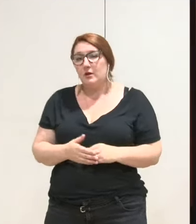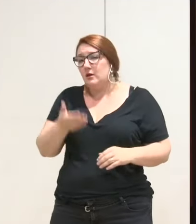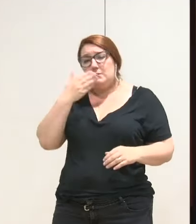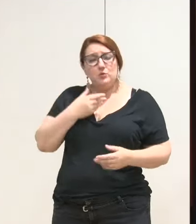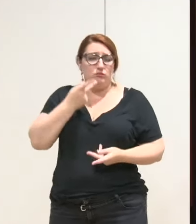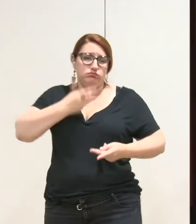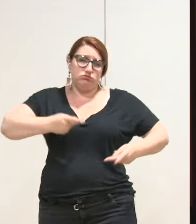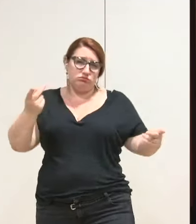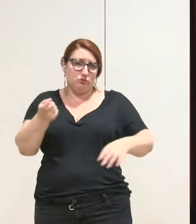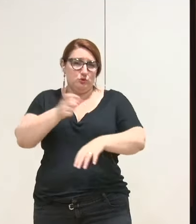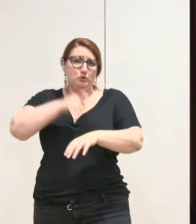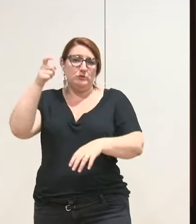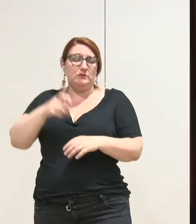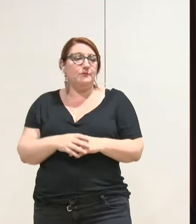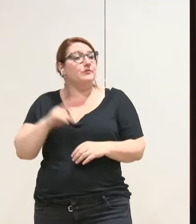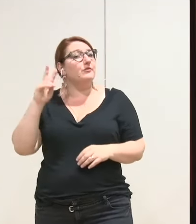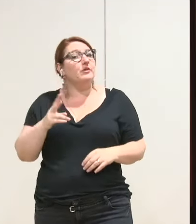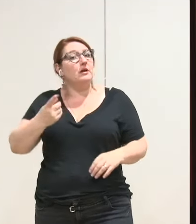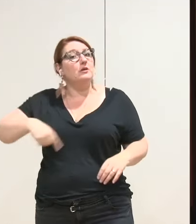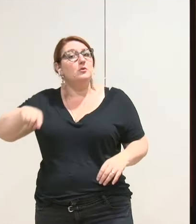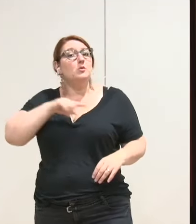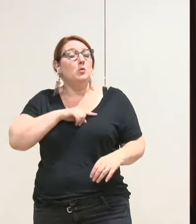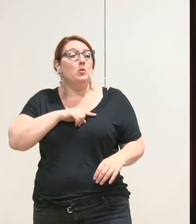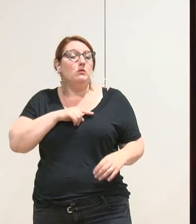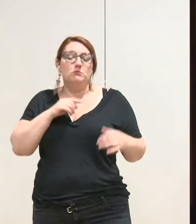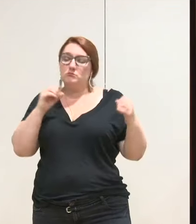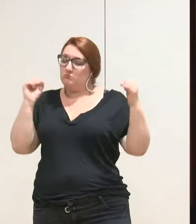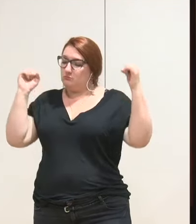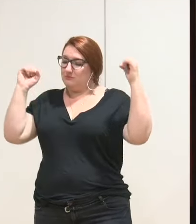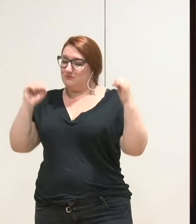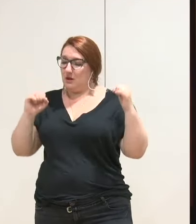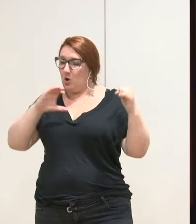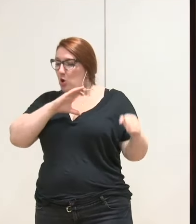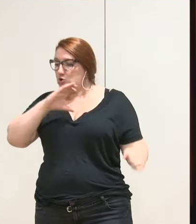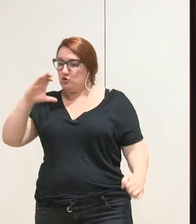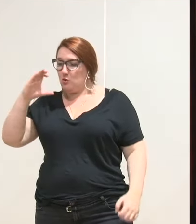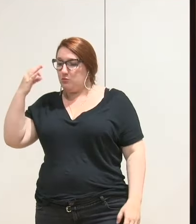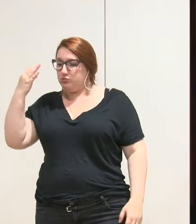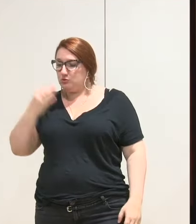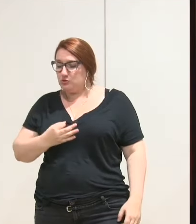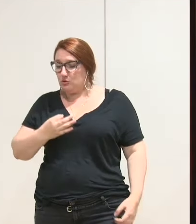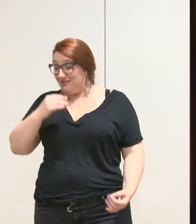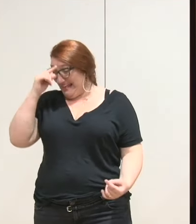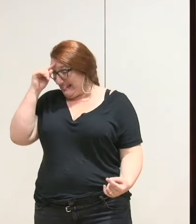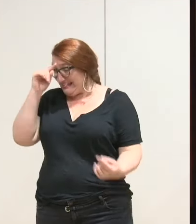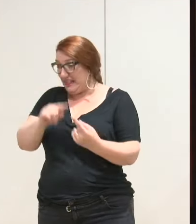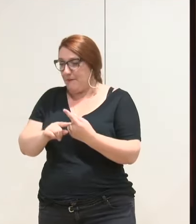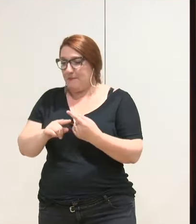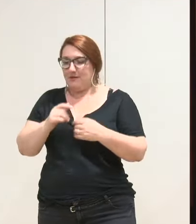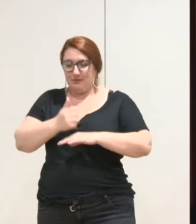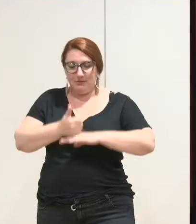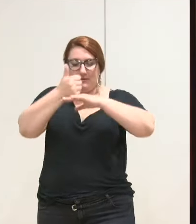le principe nous sommes totalement d'accord avec l'idée d'une direction d'action territoriale